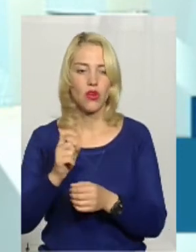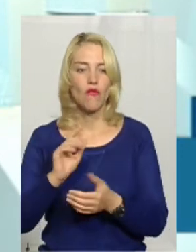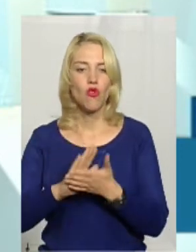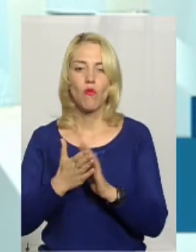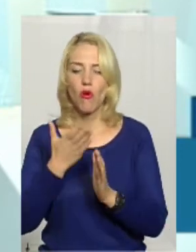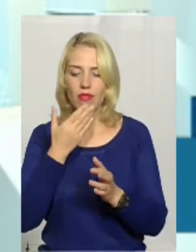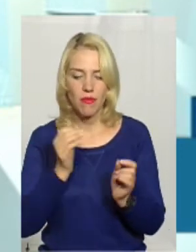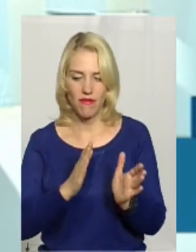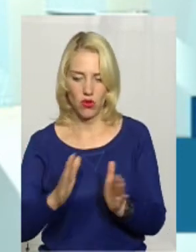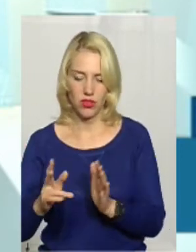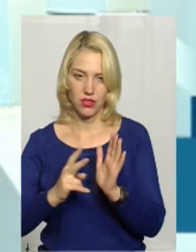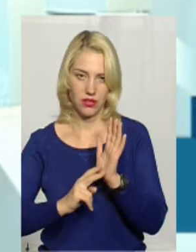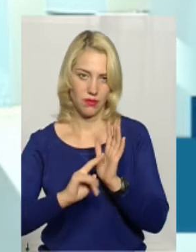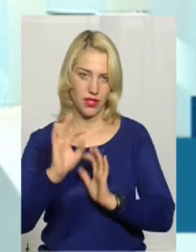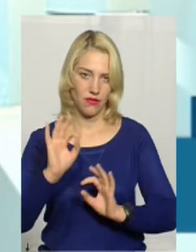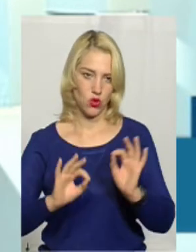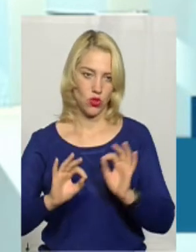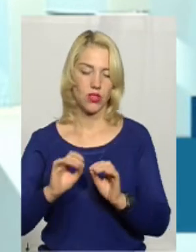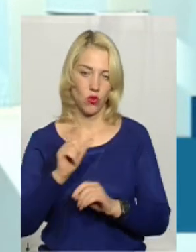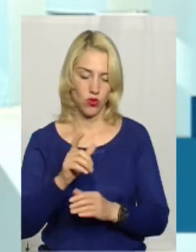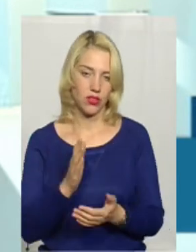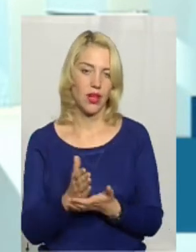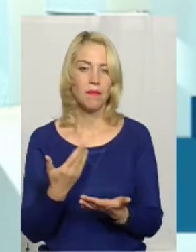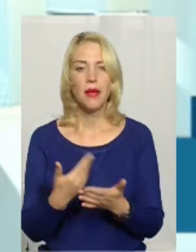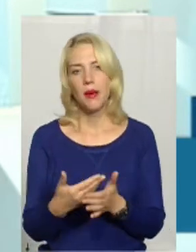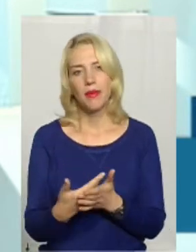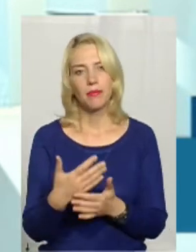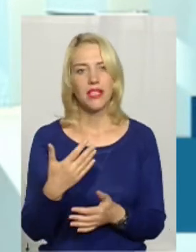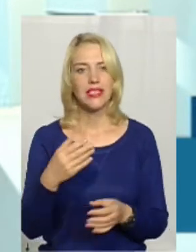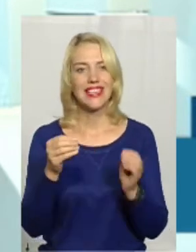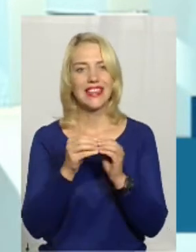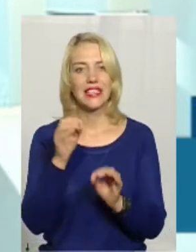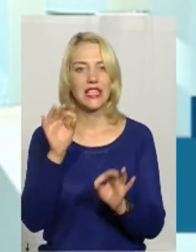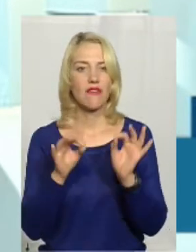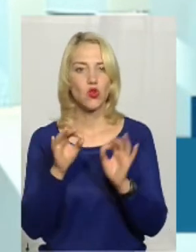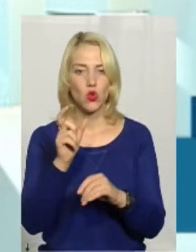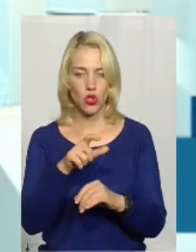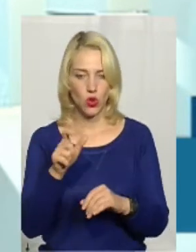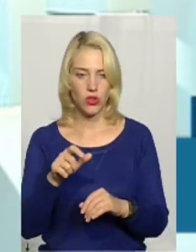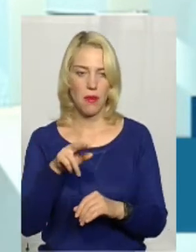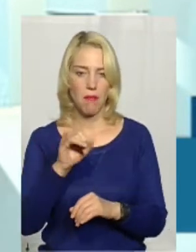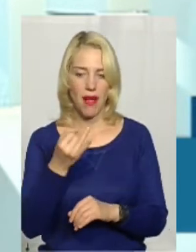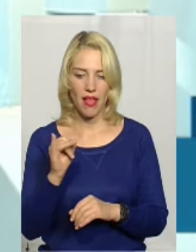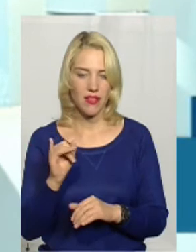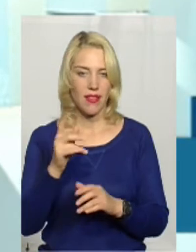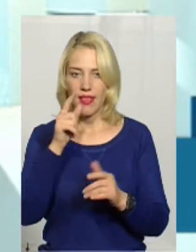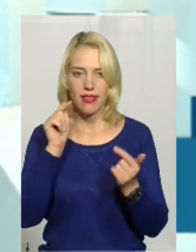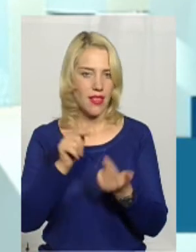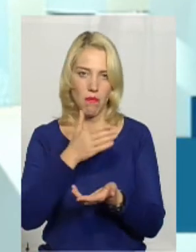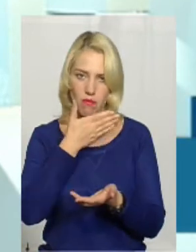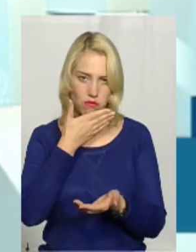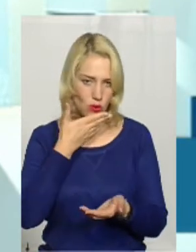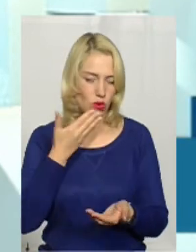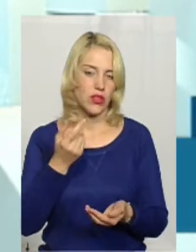сьогодні неврегульованості, 70% людей є. Десь приблизно відсотків біля 10 селян, пайовиків не проти продати